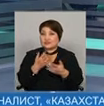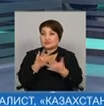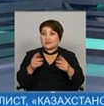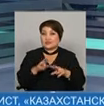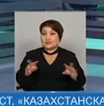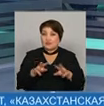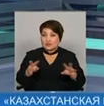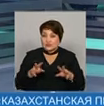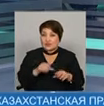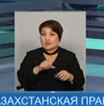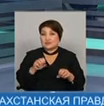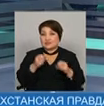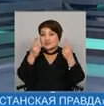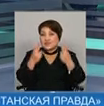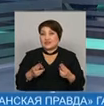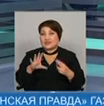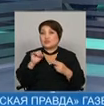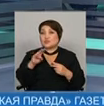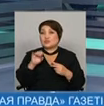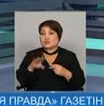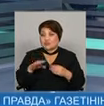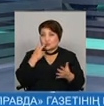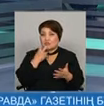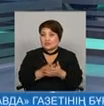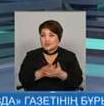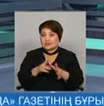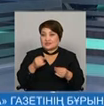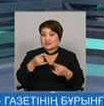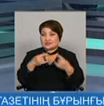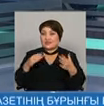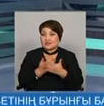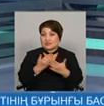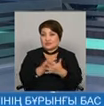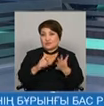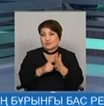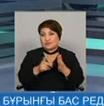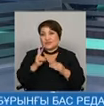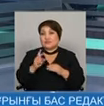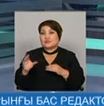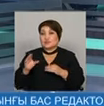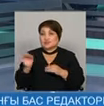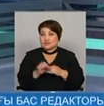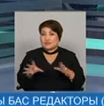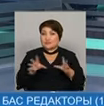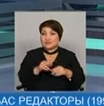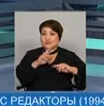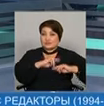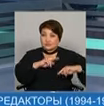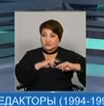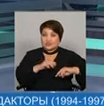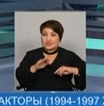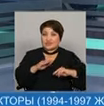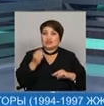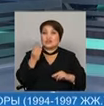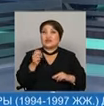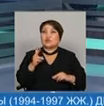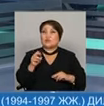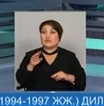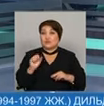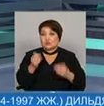көресіздер. Тікелей эфирде жаңалықтар. Студияда мен Қайрат Советбекұлы және әріптесім Жанна Шакуова. Бүгін